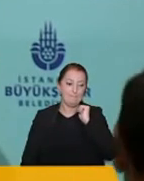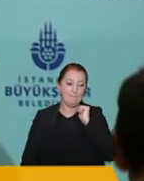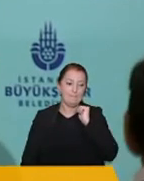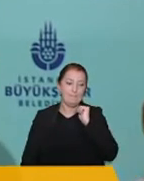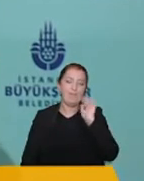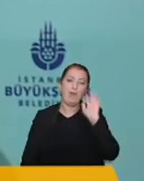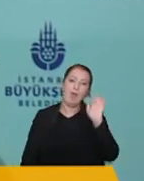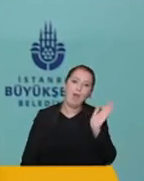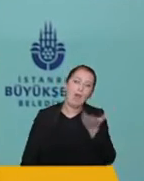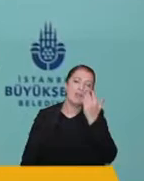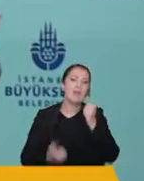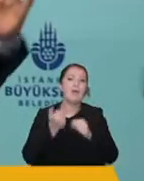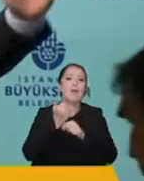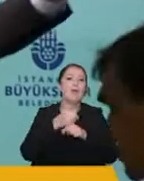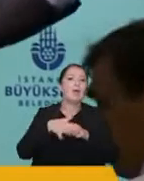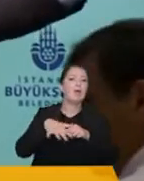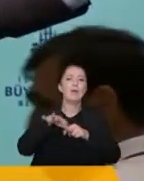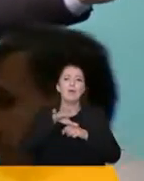Hadi yerel